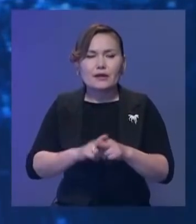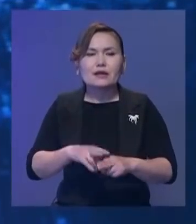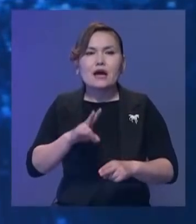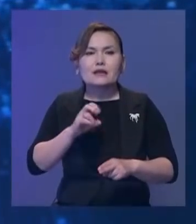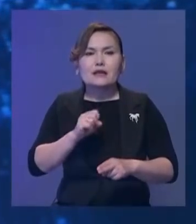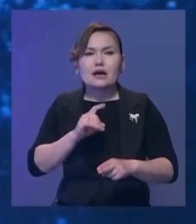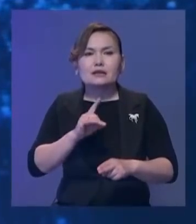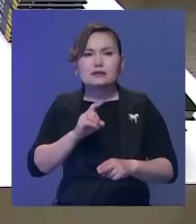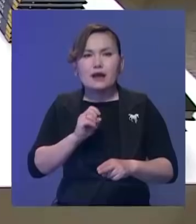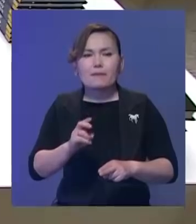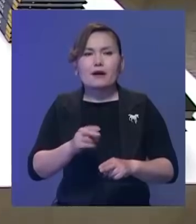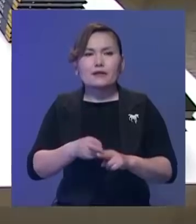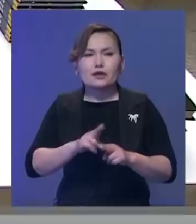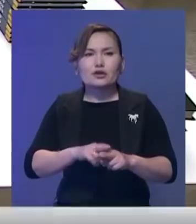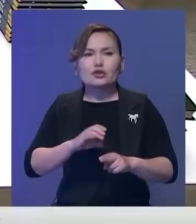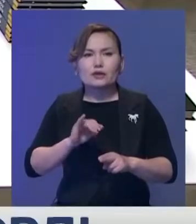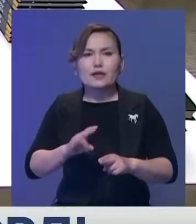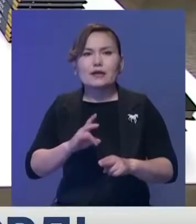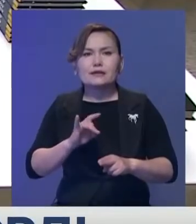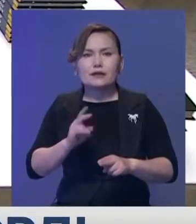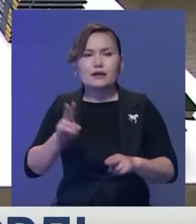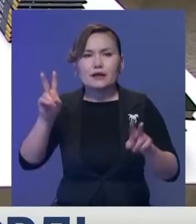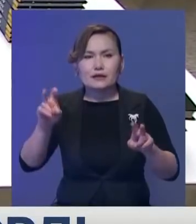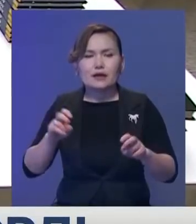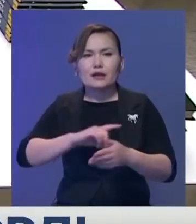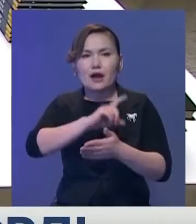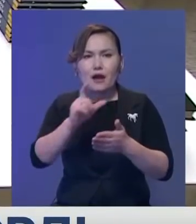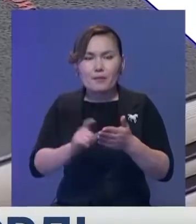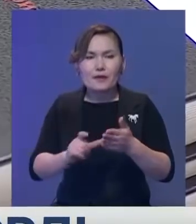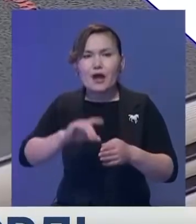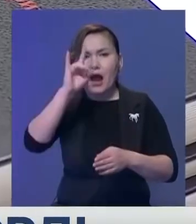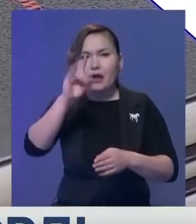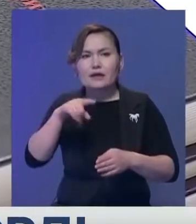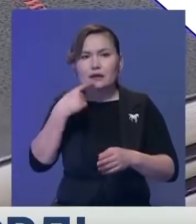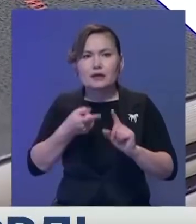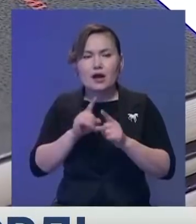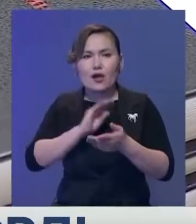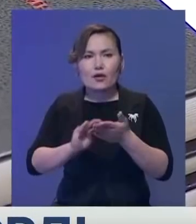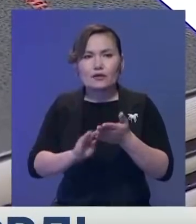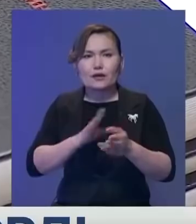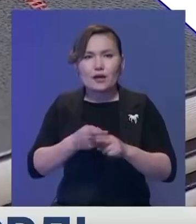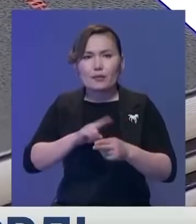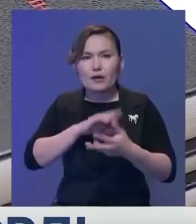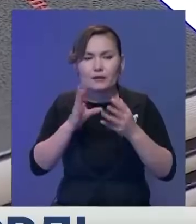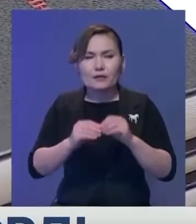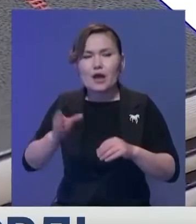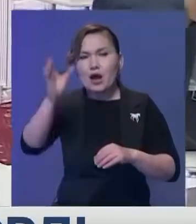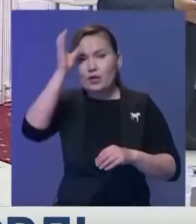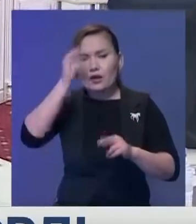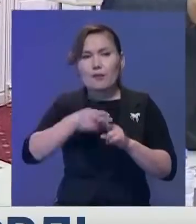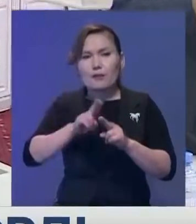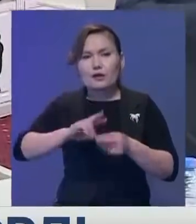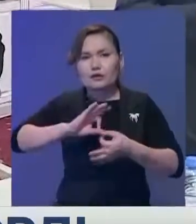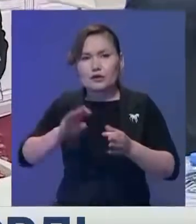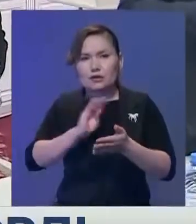Кенесарынның «Насап наме Сұлтан Сыддық» атты жазбасын Шағатай тілінен қазақ тіліне аударды. Тәржімалап қана қоймай ғылыми